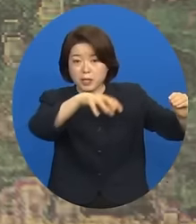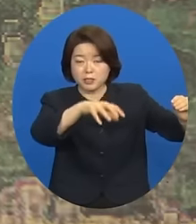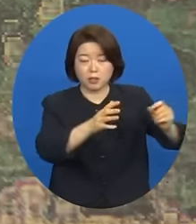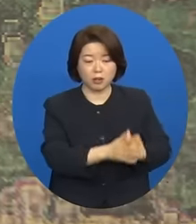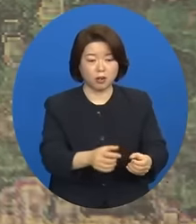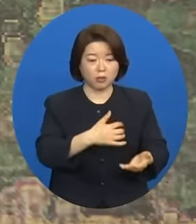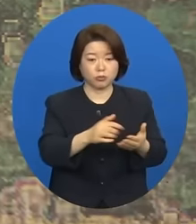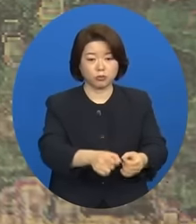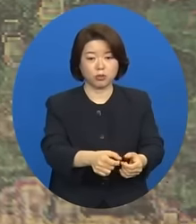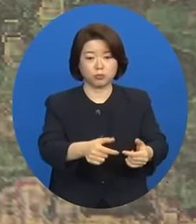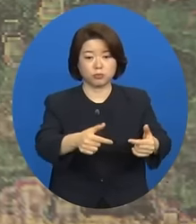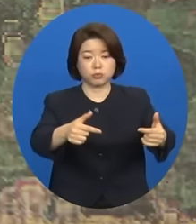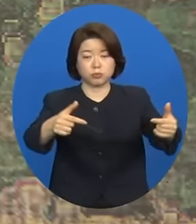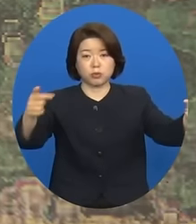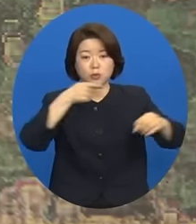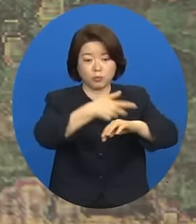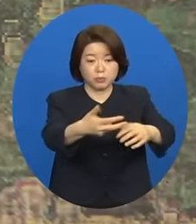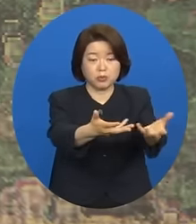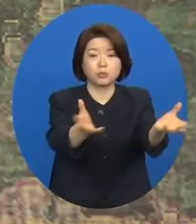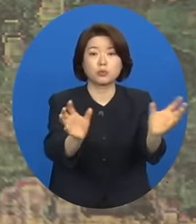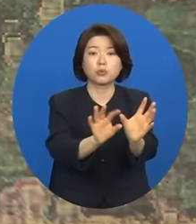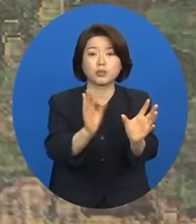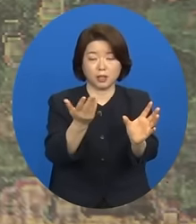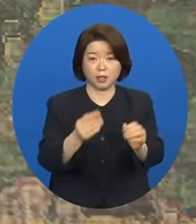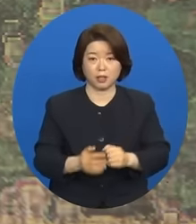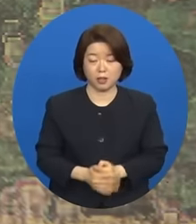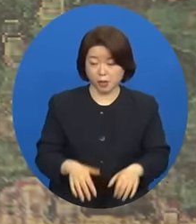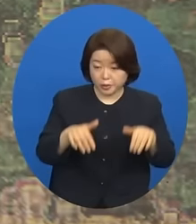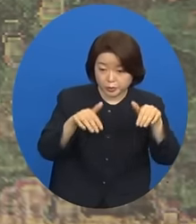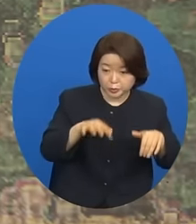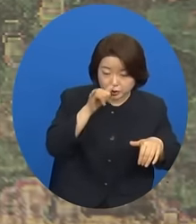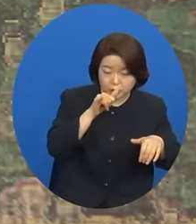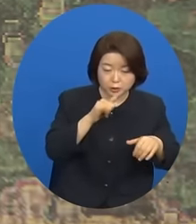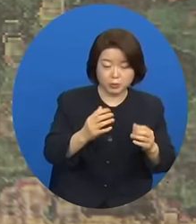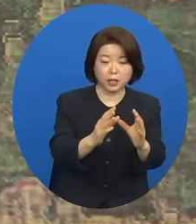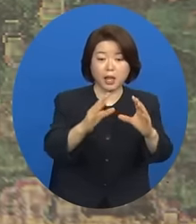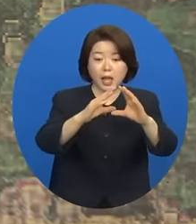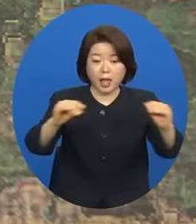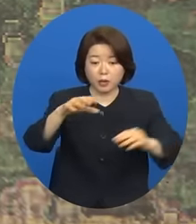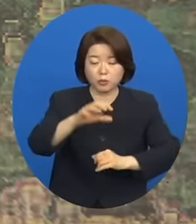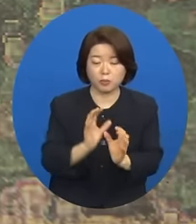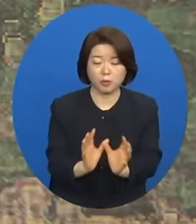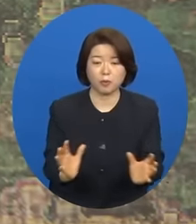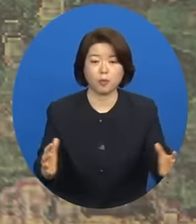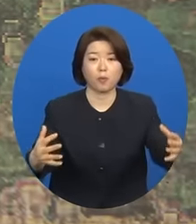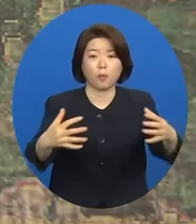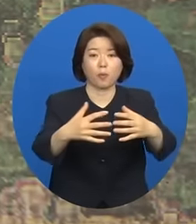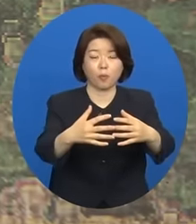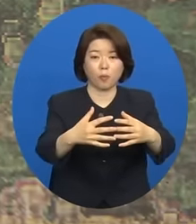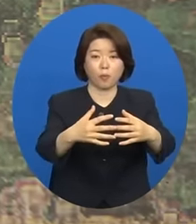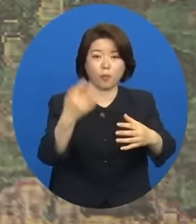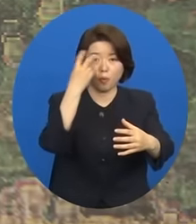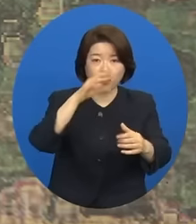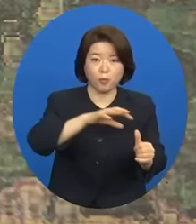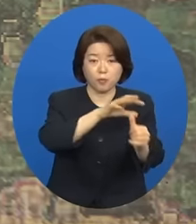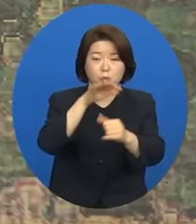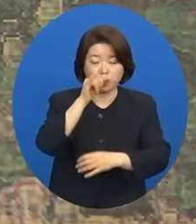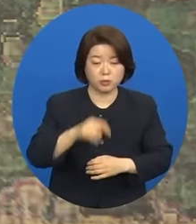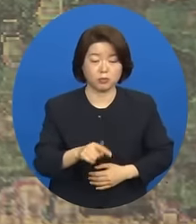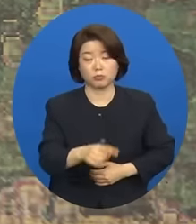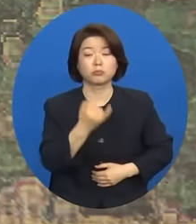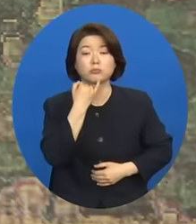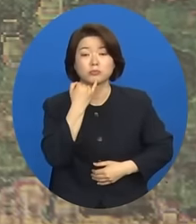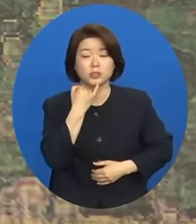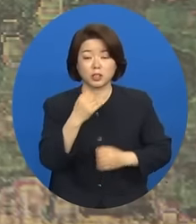애굽은 종살이 하는 곳이지만 애굽은 보호가 돼요. 그래서 굉장히 살기가 어떻게 보면 좋은 곳입니다. 근데 거기에 계속